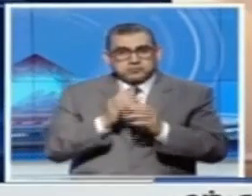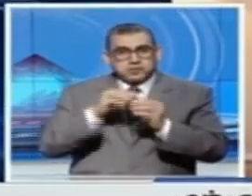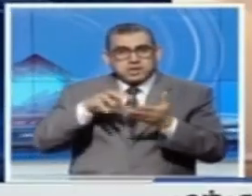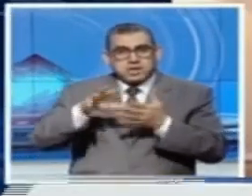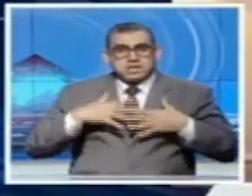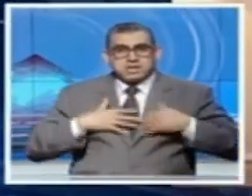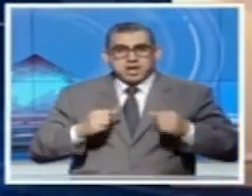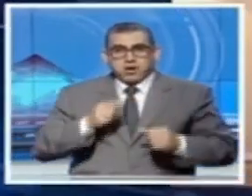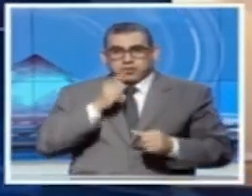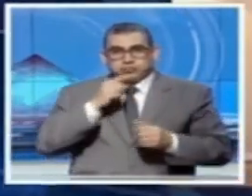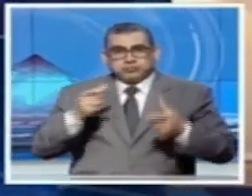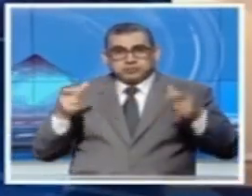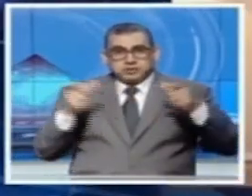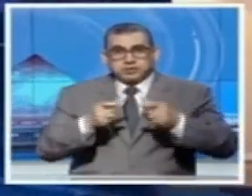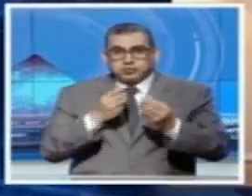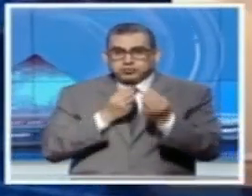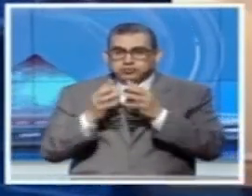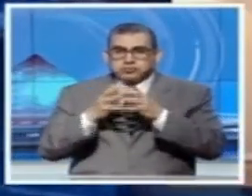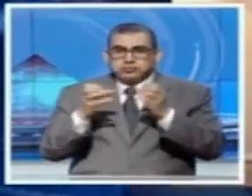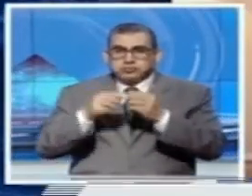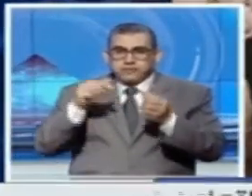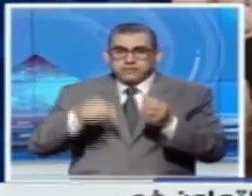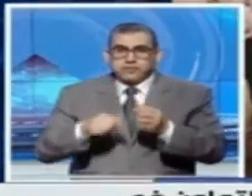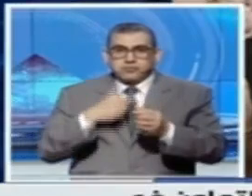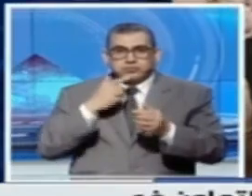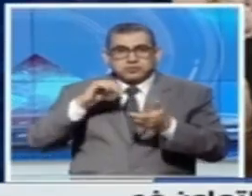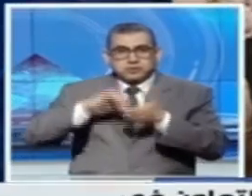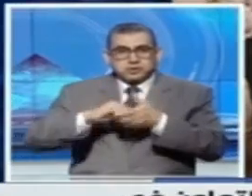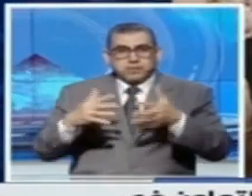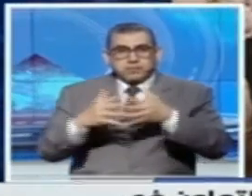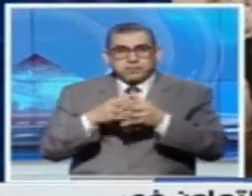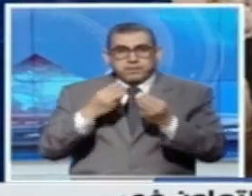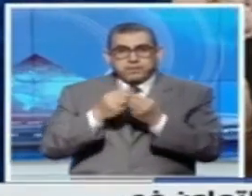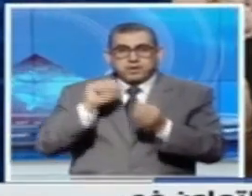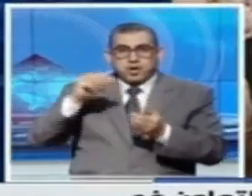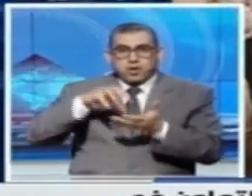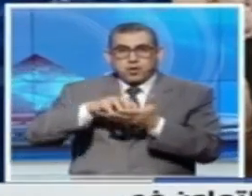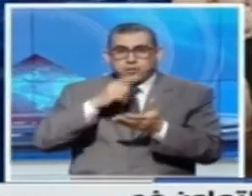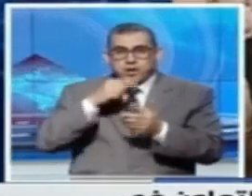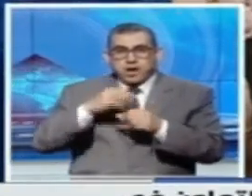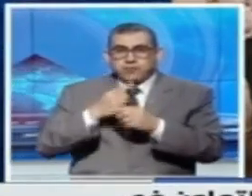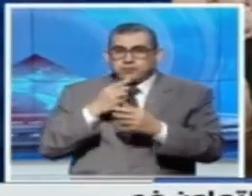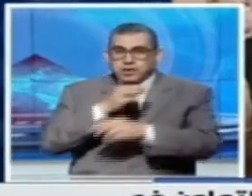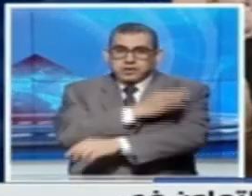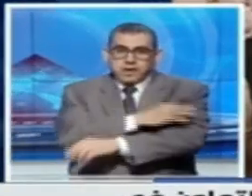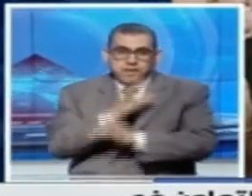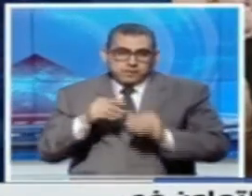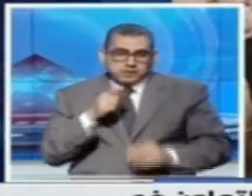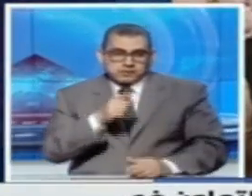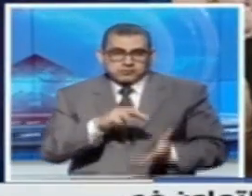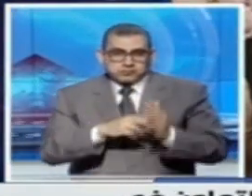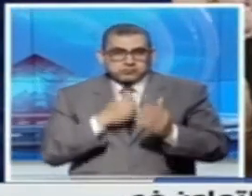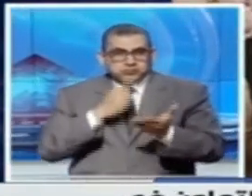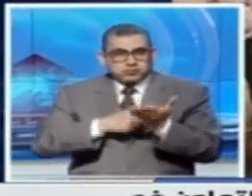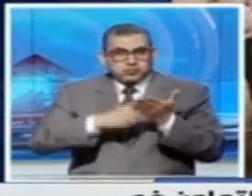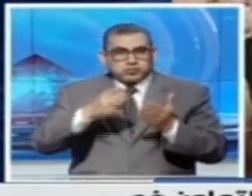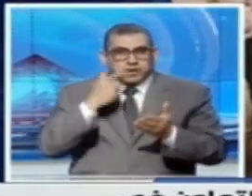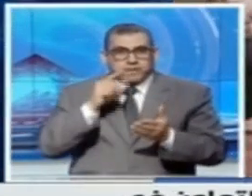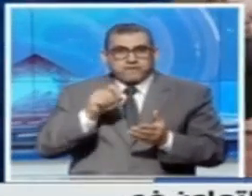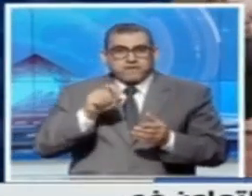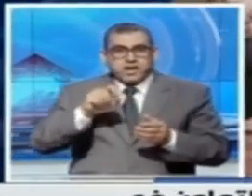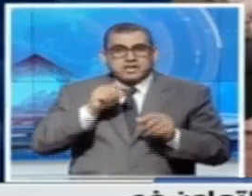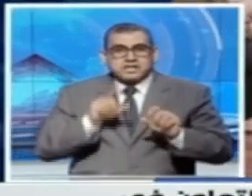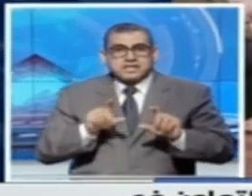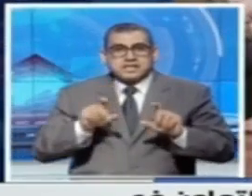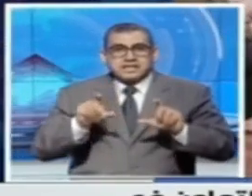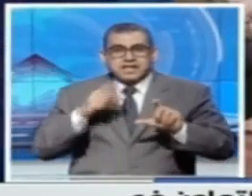الصحي. وتم خلال اللقاء مناقشة استفادة الجانب الأوزبكستاني من التجربة المصرية في القضاء على فيروس سي، فضلا